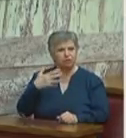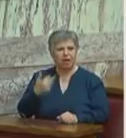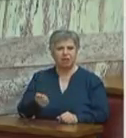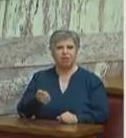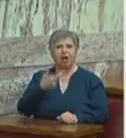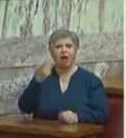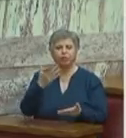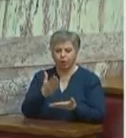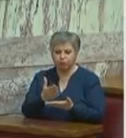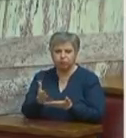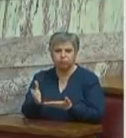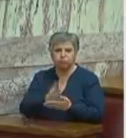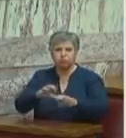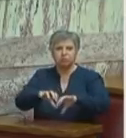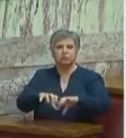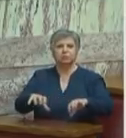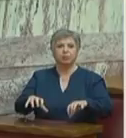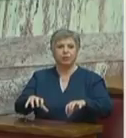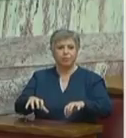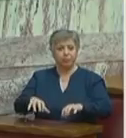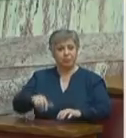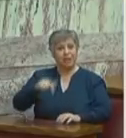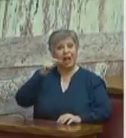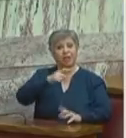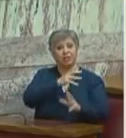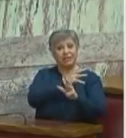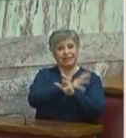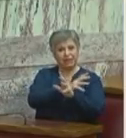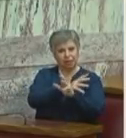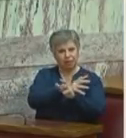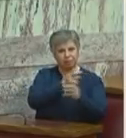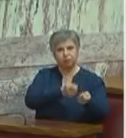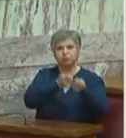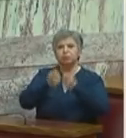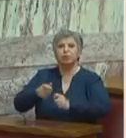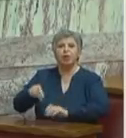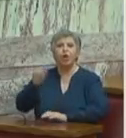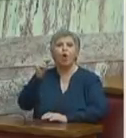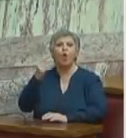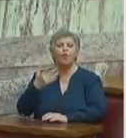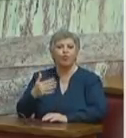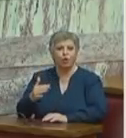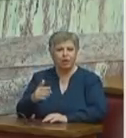αρμοδιότητες. Διαβίβασε στη Βουλή με έγγραφο της εισαγγελέως του Αρείου Πάγου